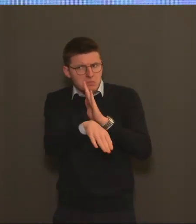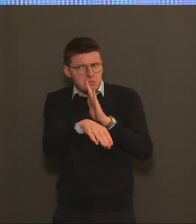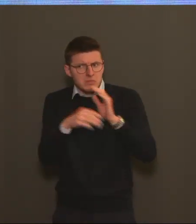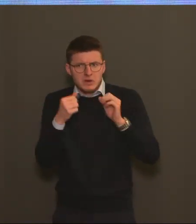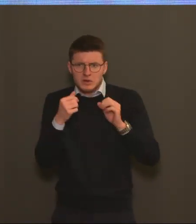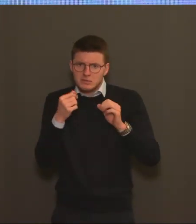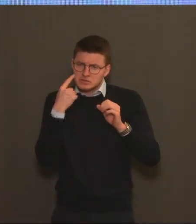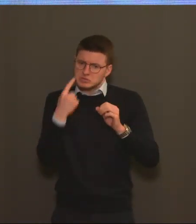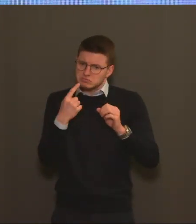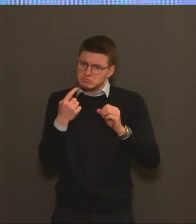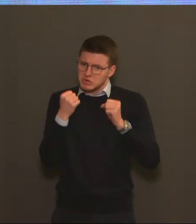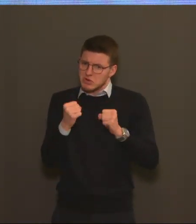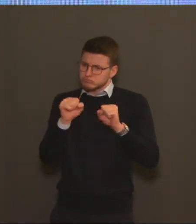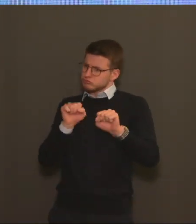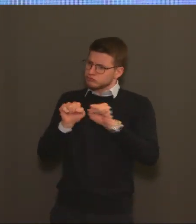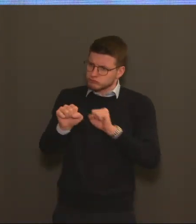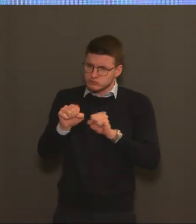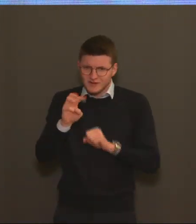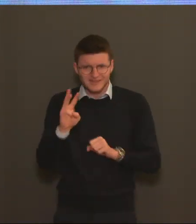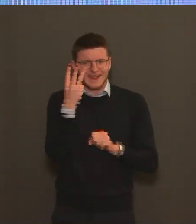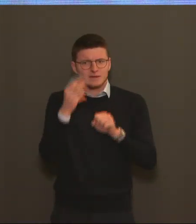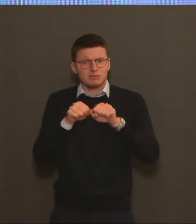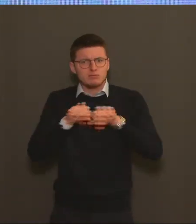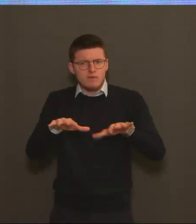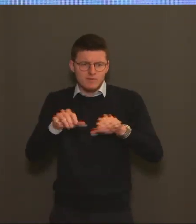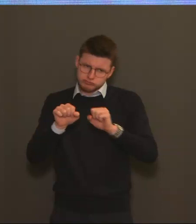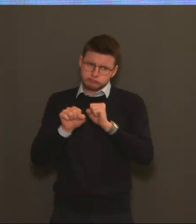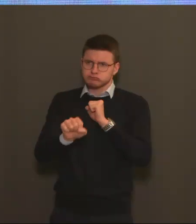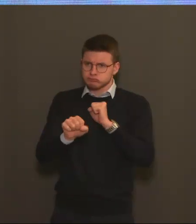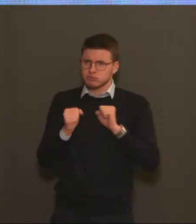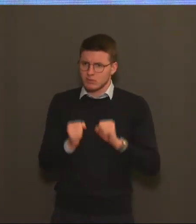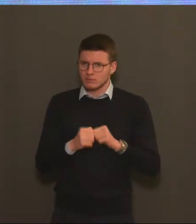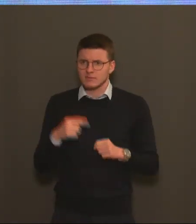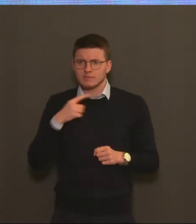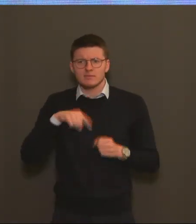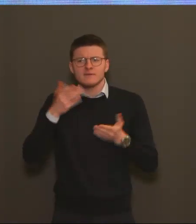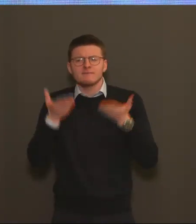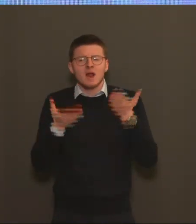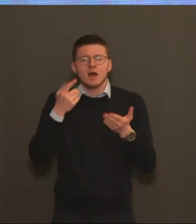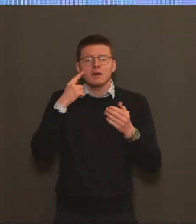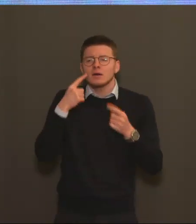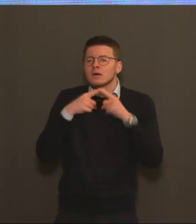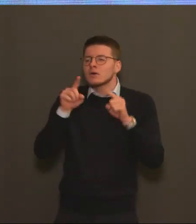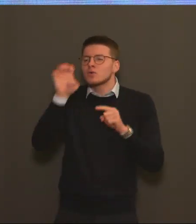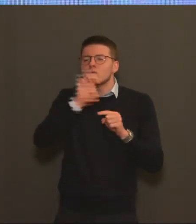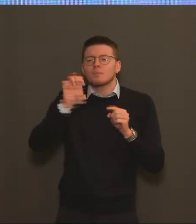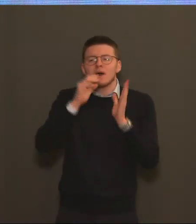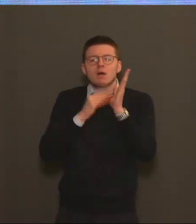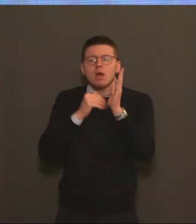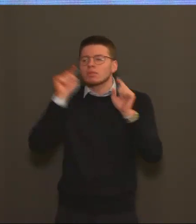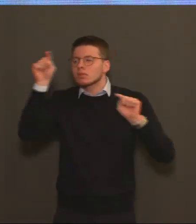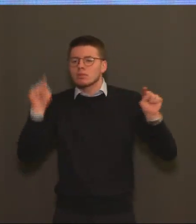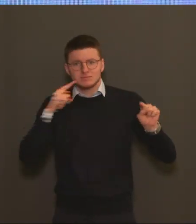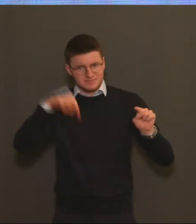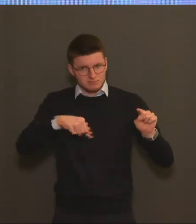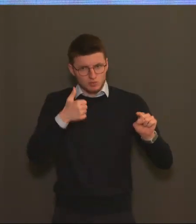We blijven het daarmee beter doen dan vele andere Europese landen. Het toont aan dat